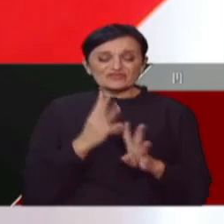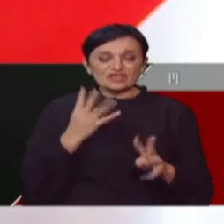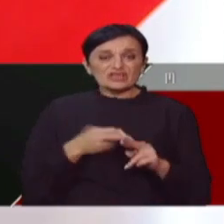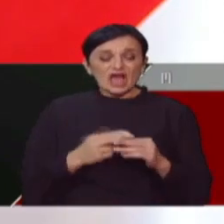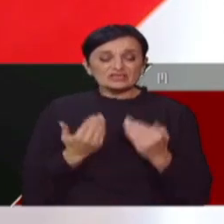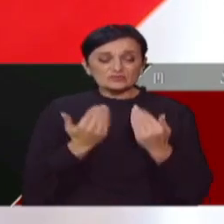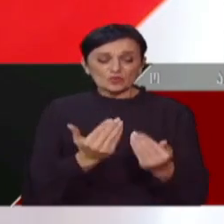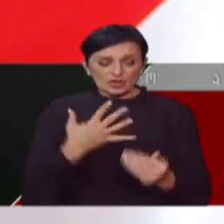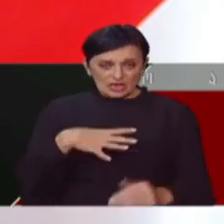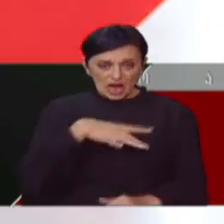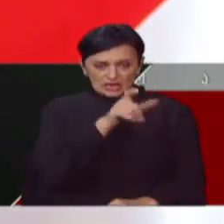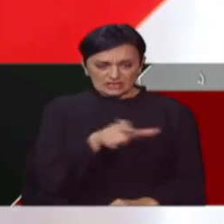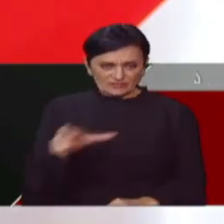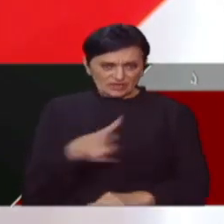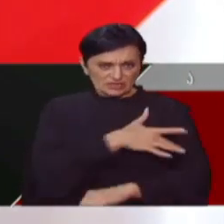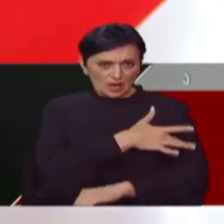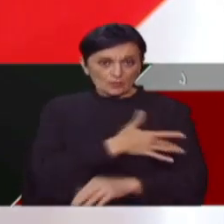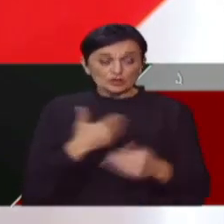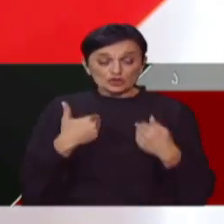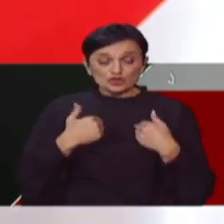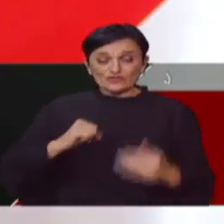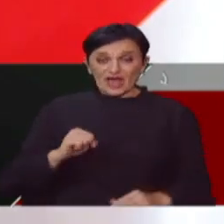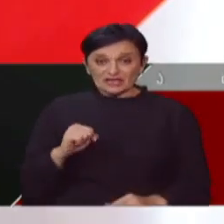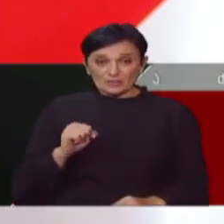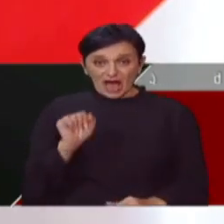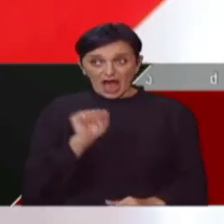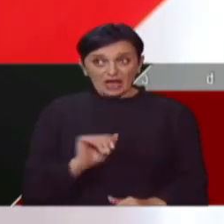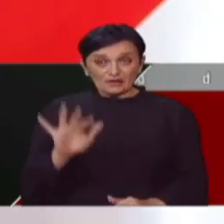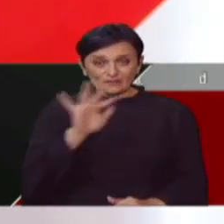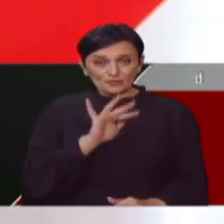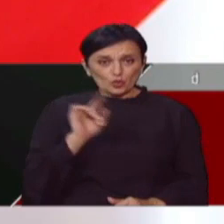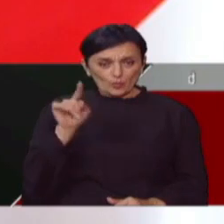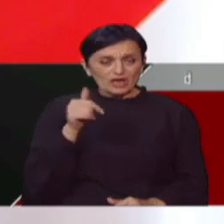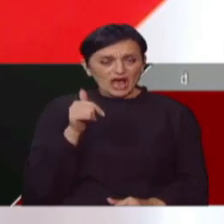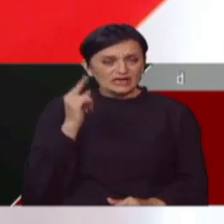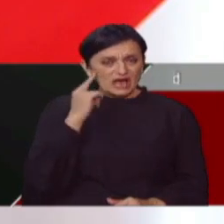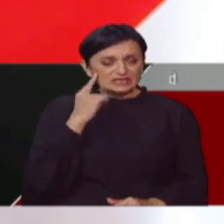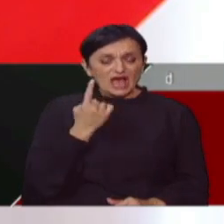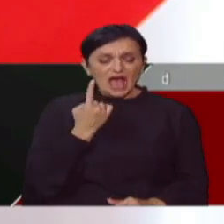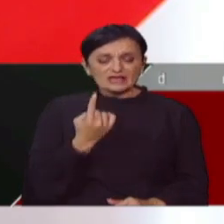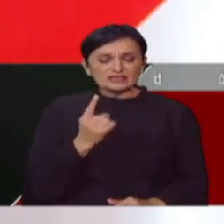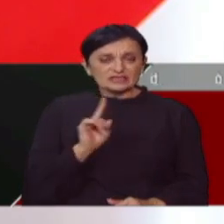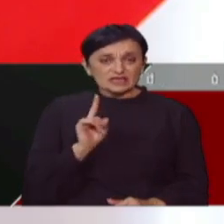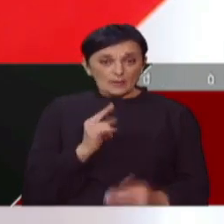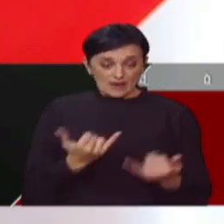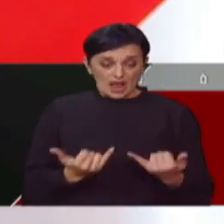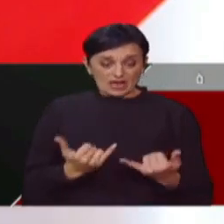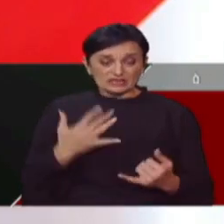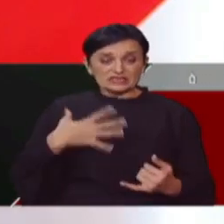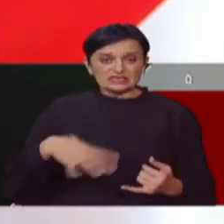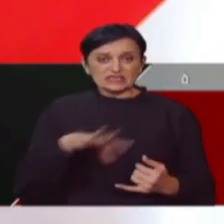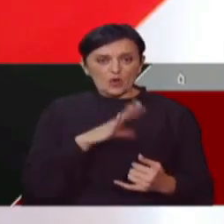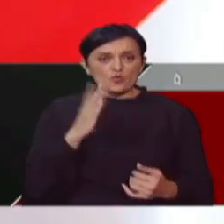არის ქართველი ხალხის დამსახურება. ჩვენს მეგობრებს ევროპაში ძალიან კარგად ესმით ერთი რამ. ახლა